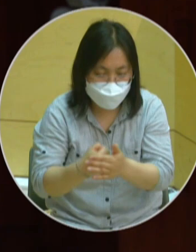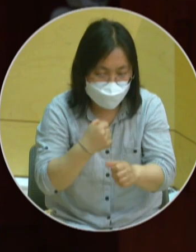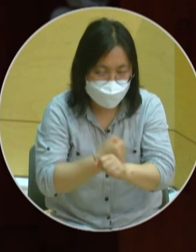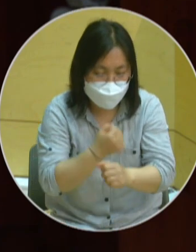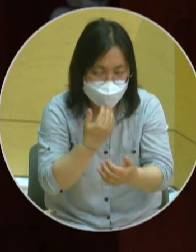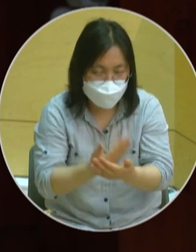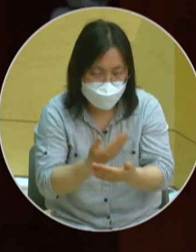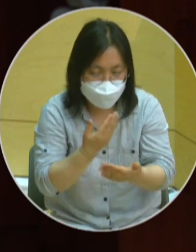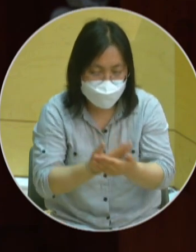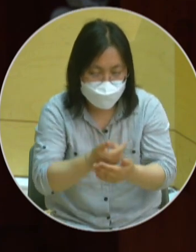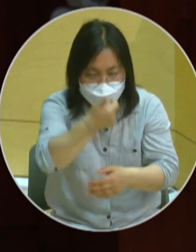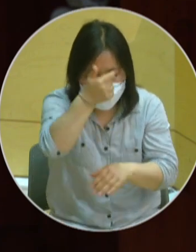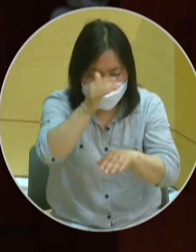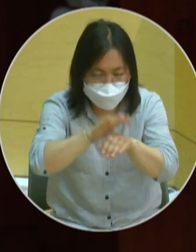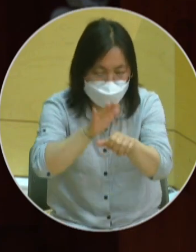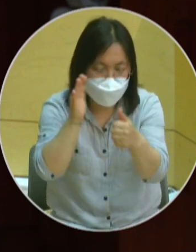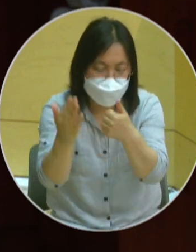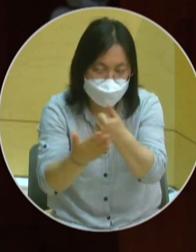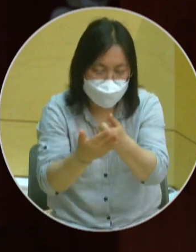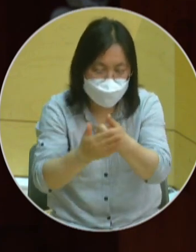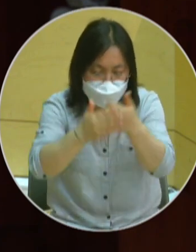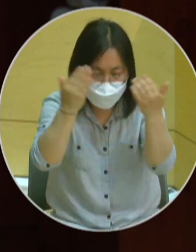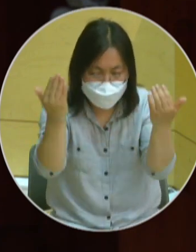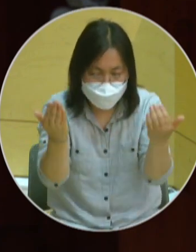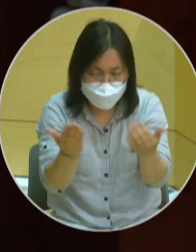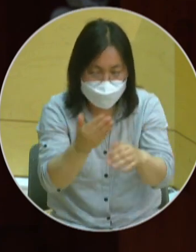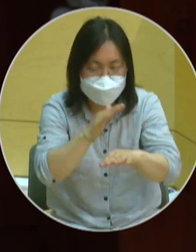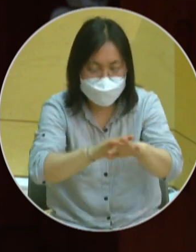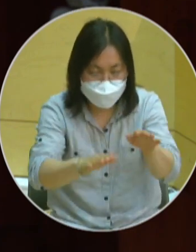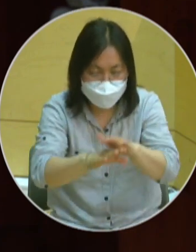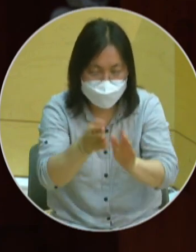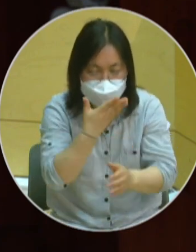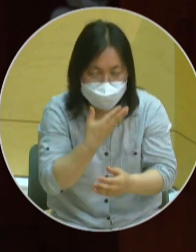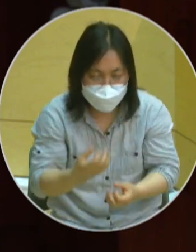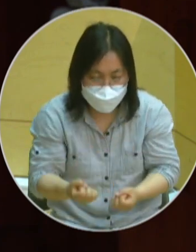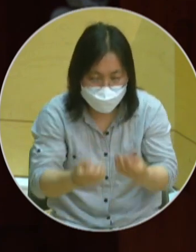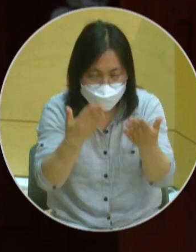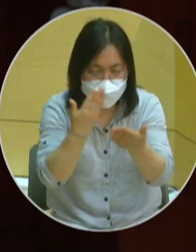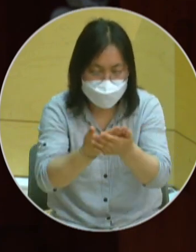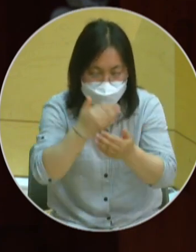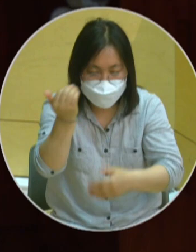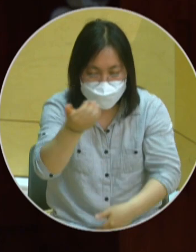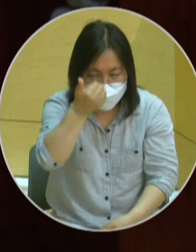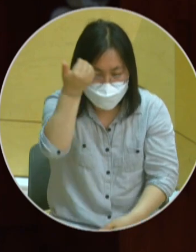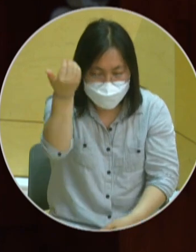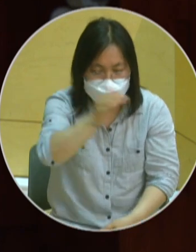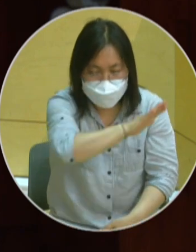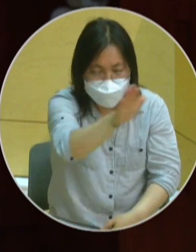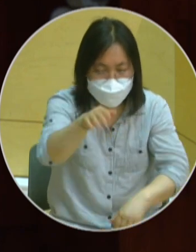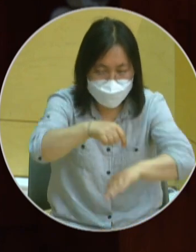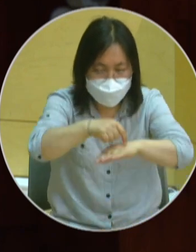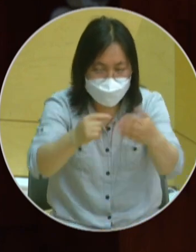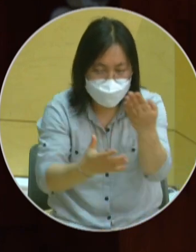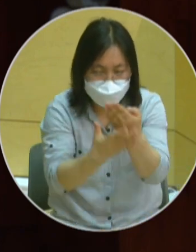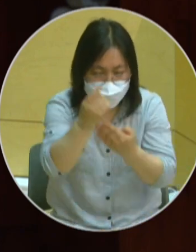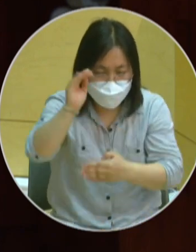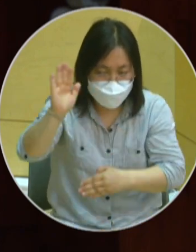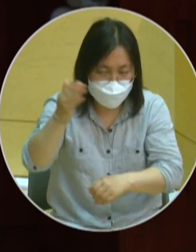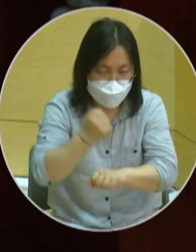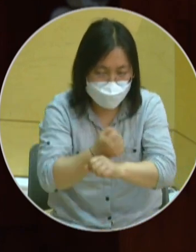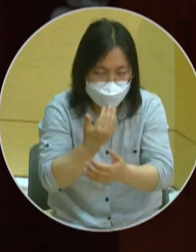결단하게 하옵소서. 예배를 돕는 모든 손길들을 축복하시고 성령께서 우리 모두의 마음을 하나 되게